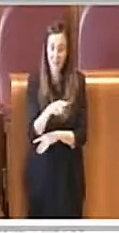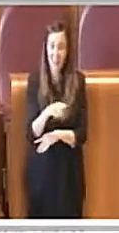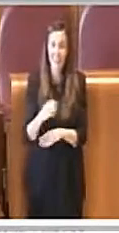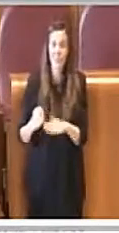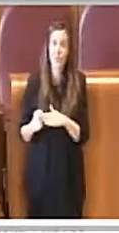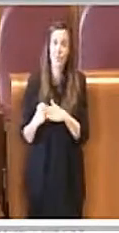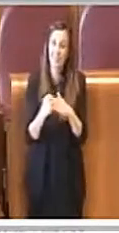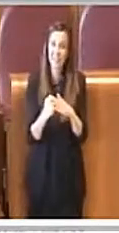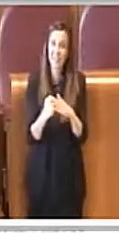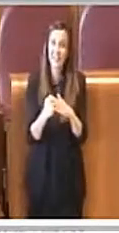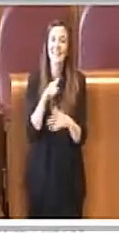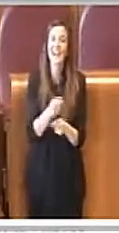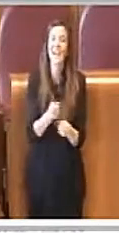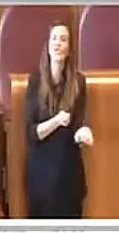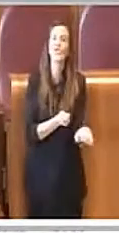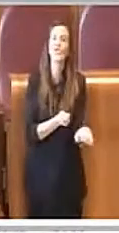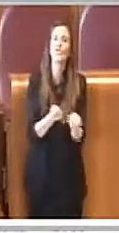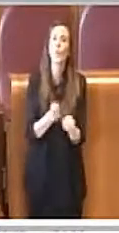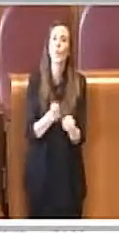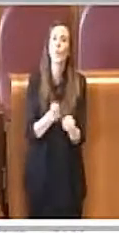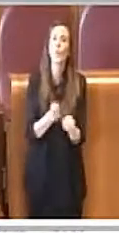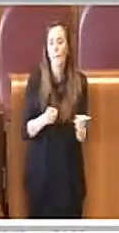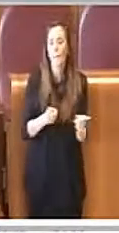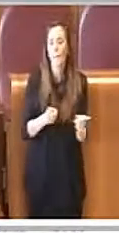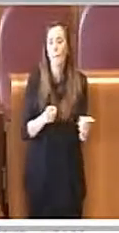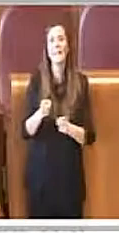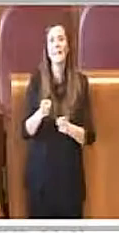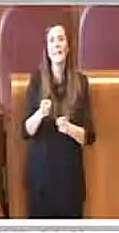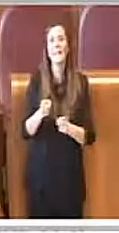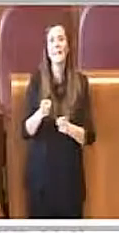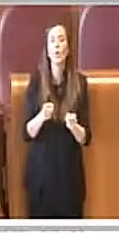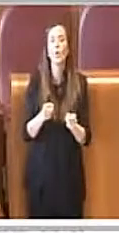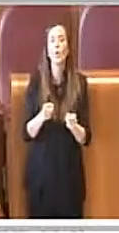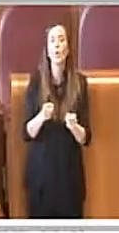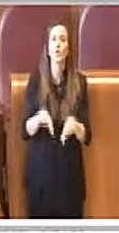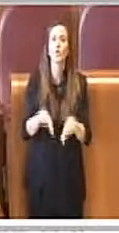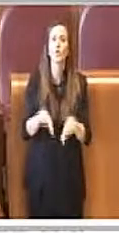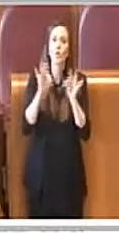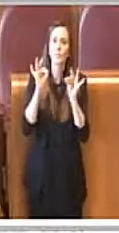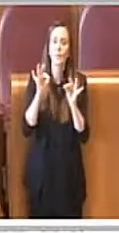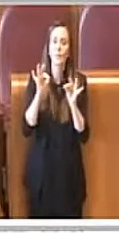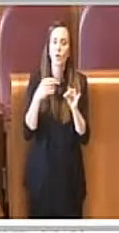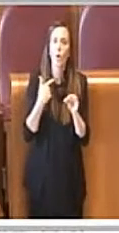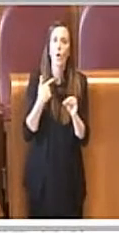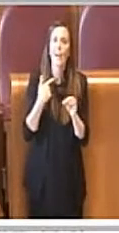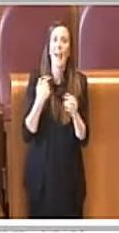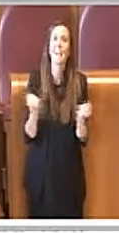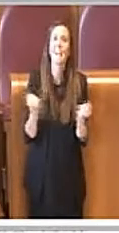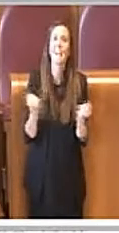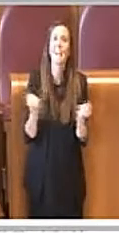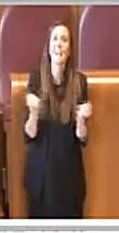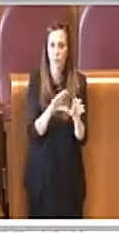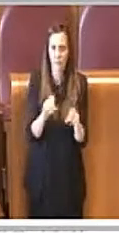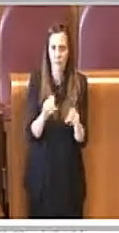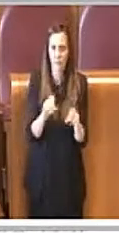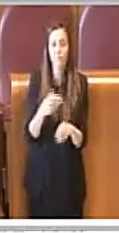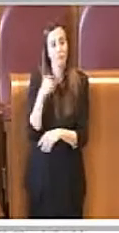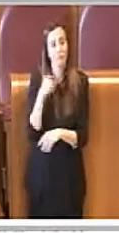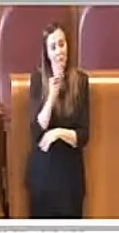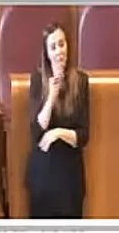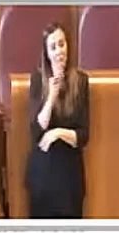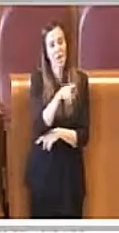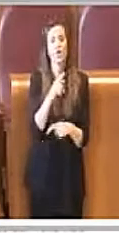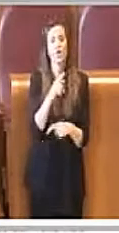dai soggetti gestori nel periodo di sospensione dell'attività educativa. Si è chiesto ai gestori